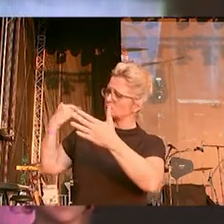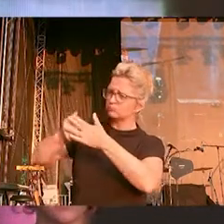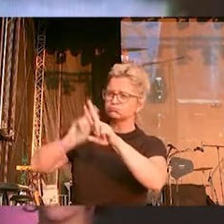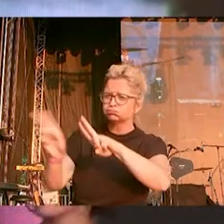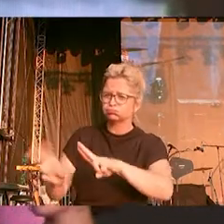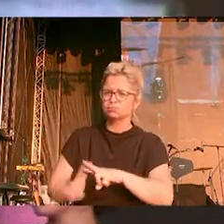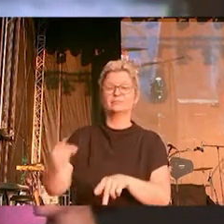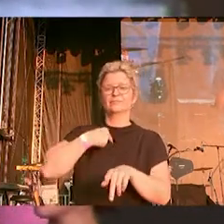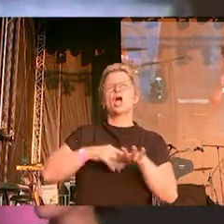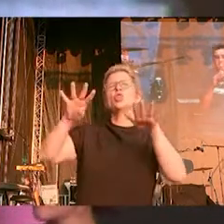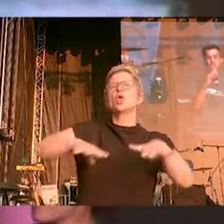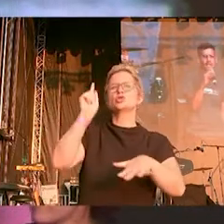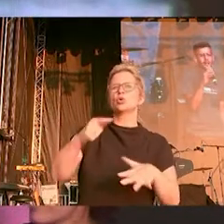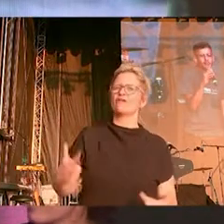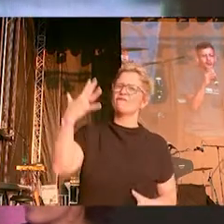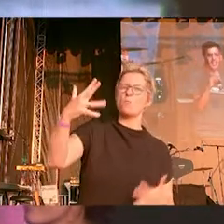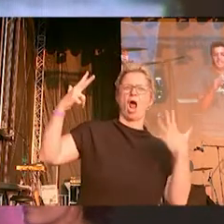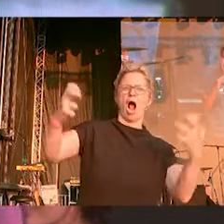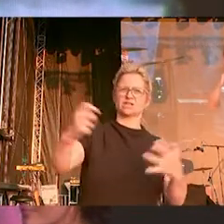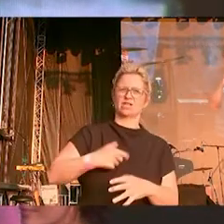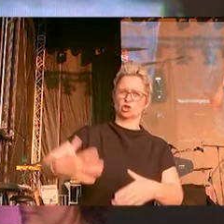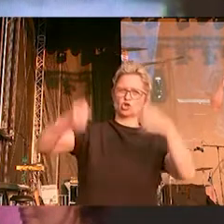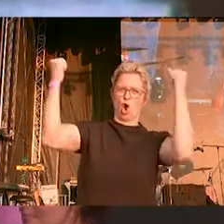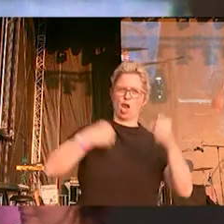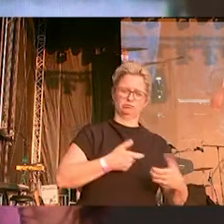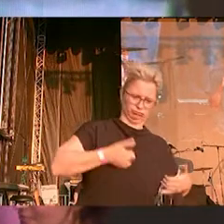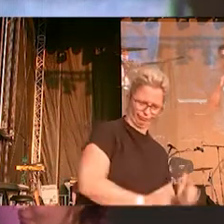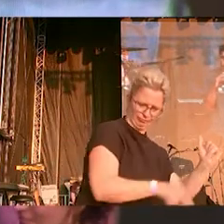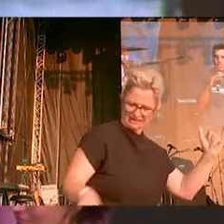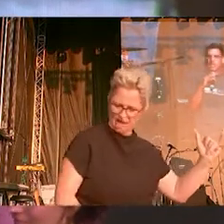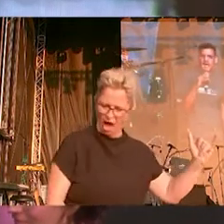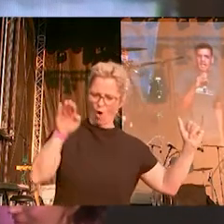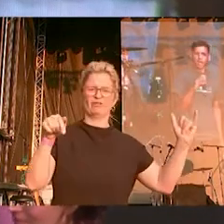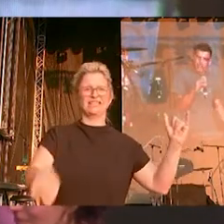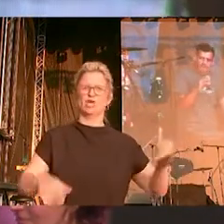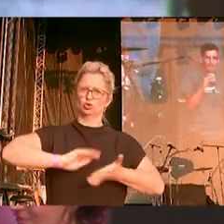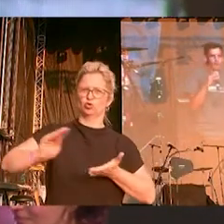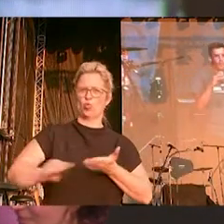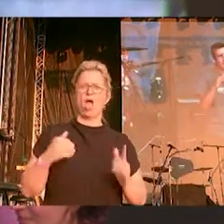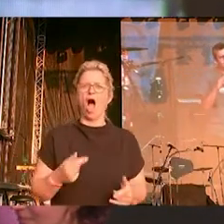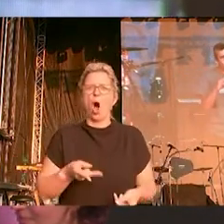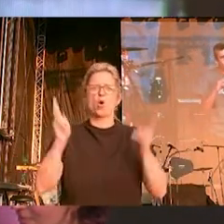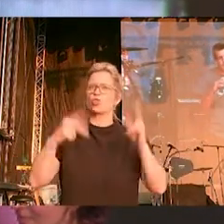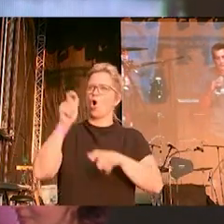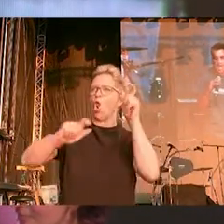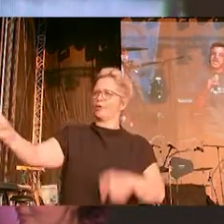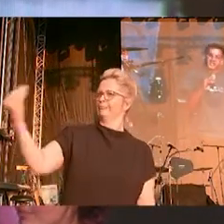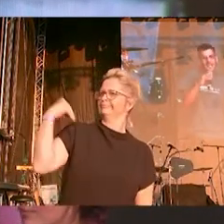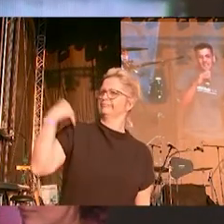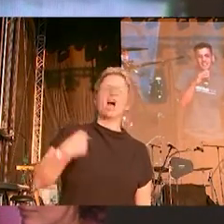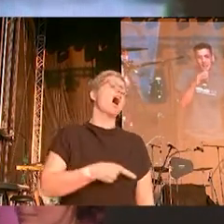Ich bin 1985 in Köln geboren, hier aufgewachsen, hier zur Schule gegangen und immer noch kommen Leute zu mir und